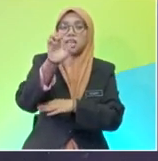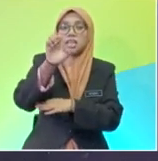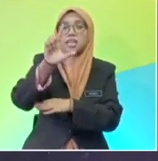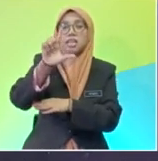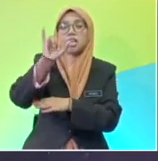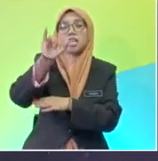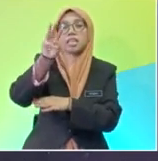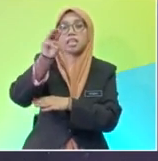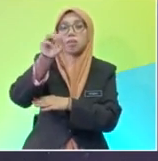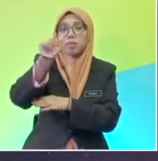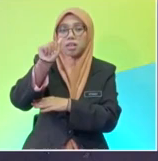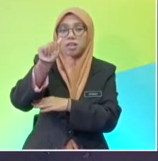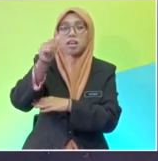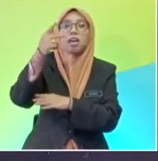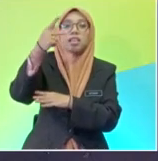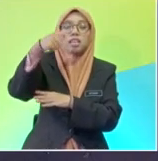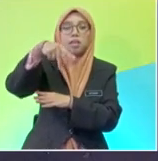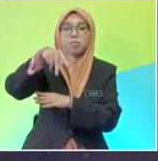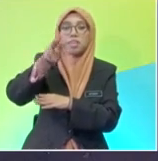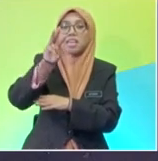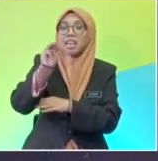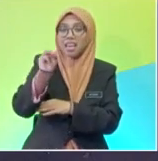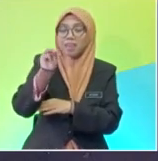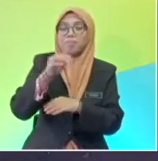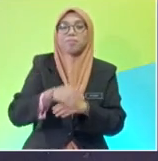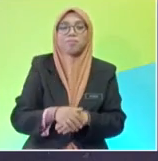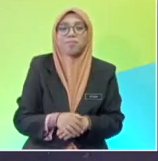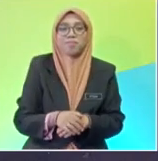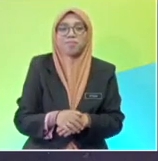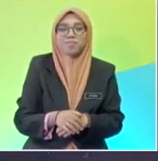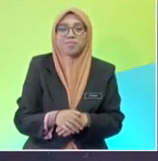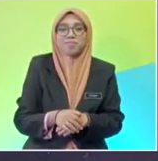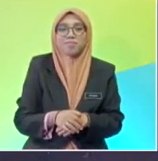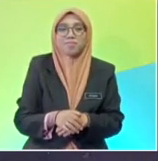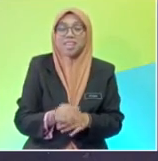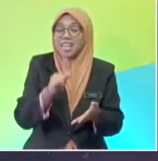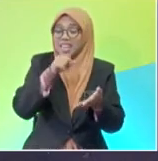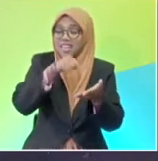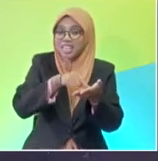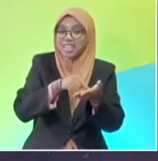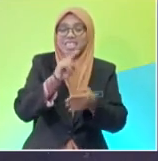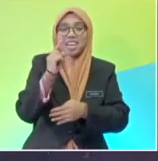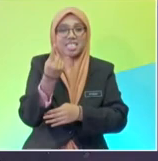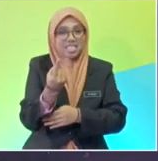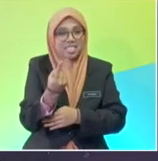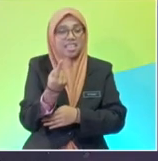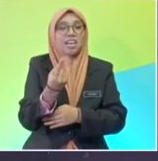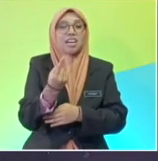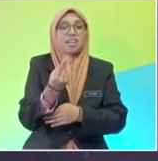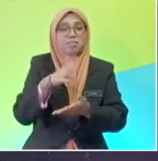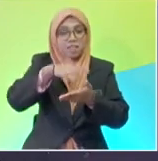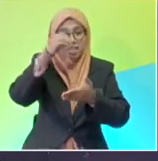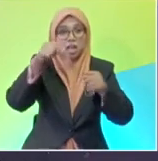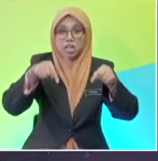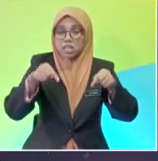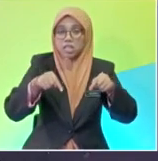KPM. Pelantar D5 KPM. Baiklah, kawan-kawan. Ini sahaja kelas kita untuk hari ini tentang jam